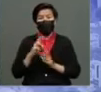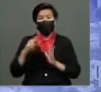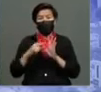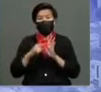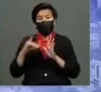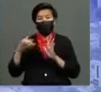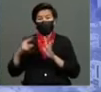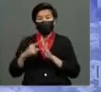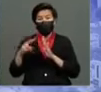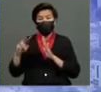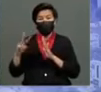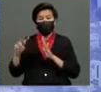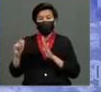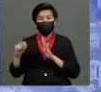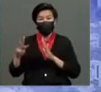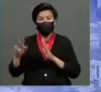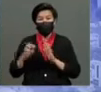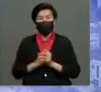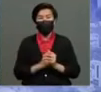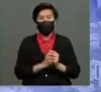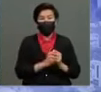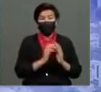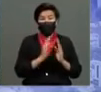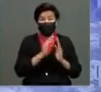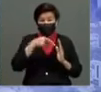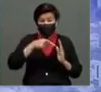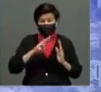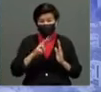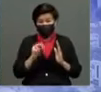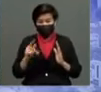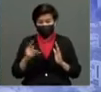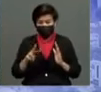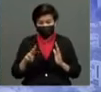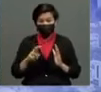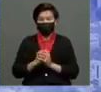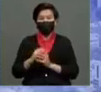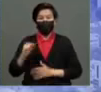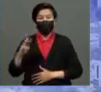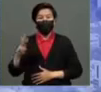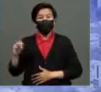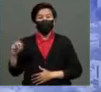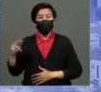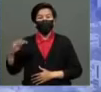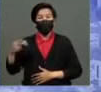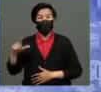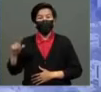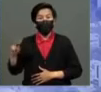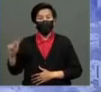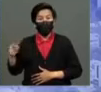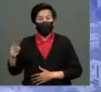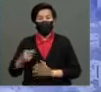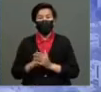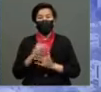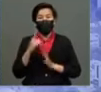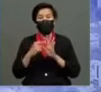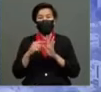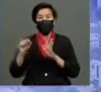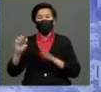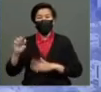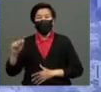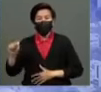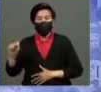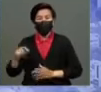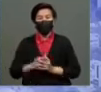9พระนคร10สวนหลวง11ดุสิต12สัมพันธวงศ์และ13สาธรนะ